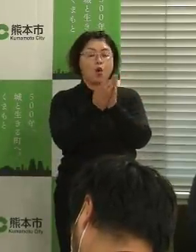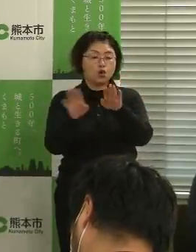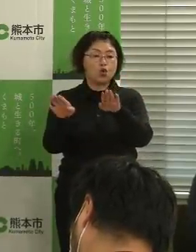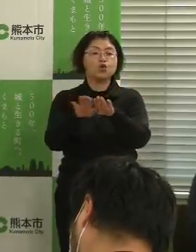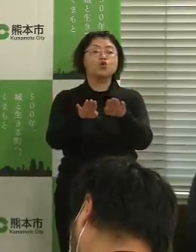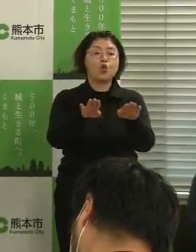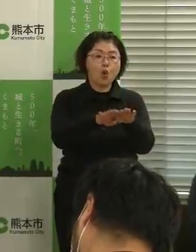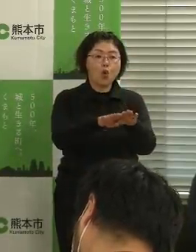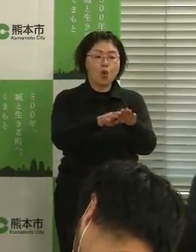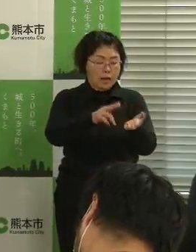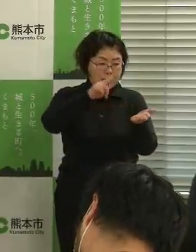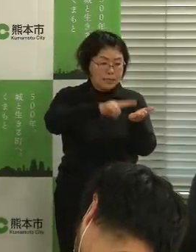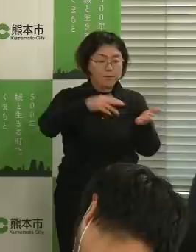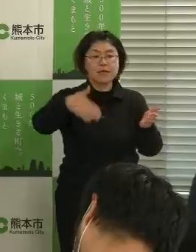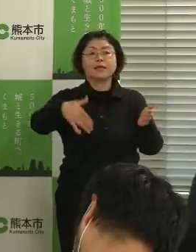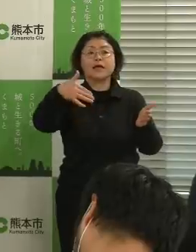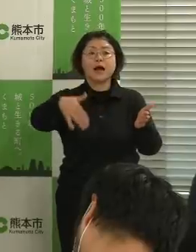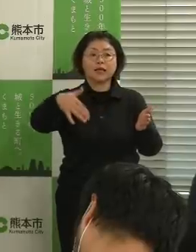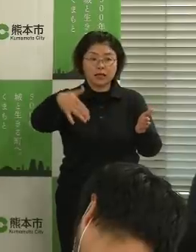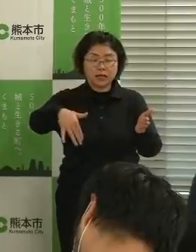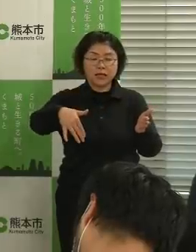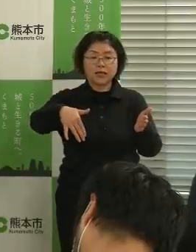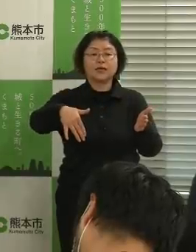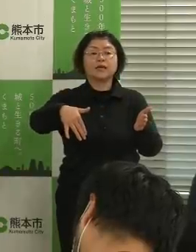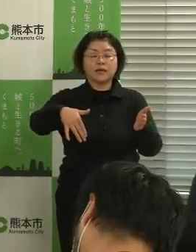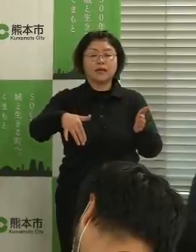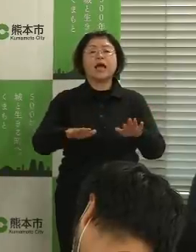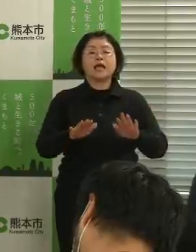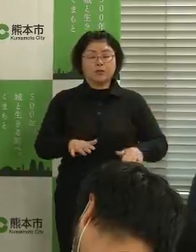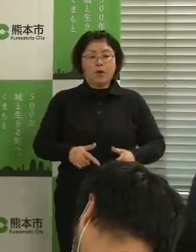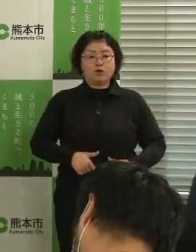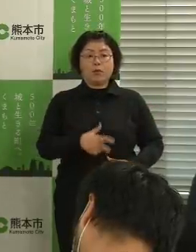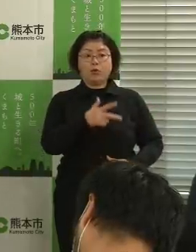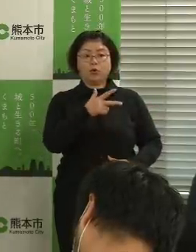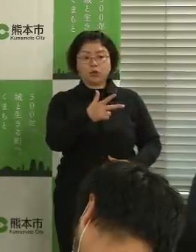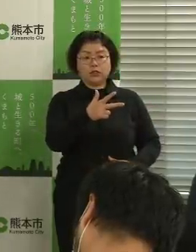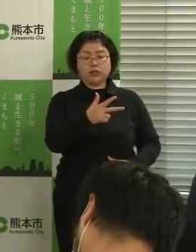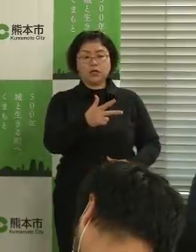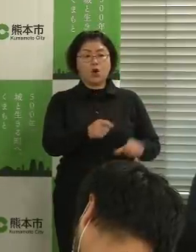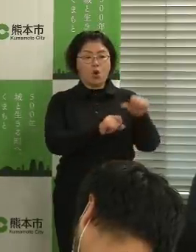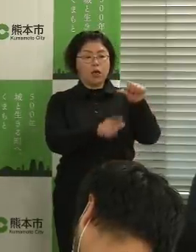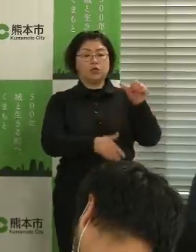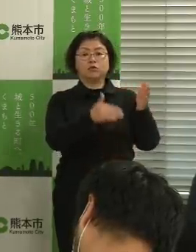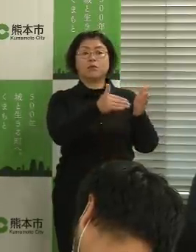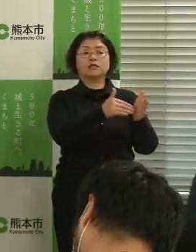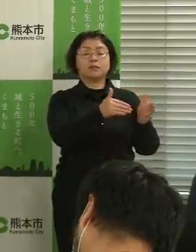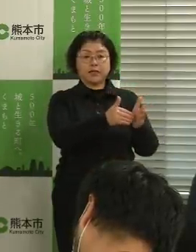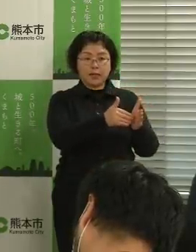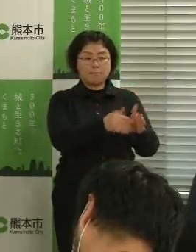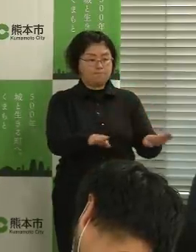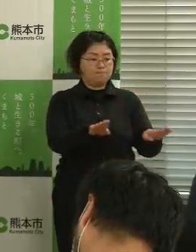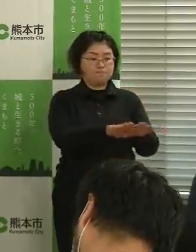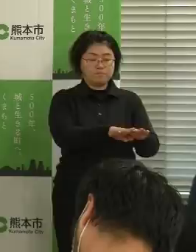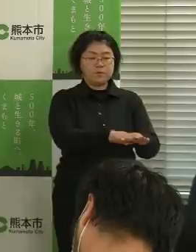けど、 はい、 その今の時点で今日その熊本が決めたっていう理由をちょっと改めて伺